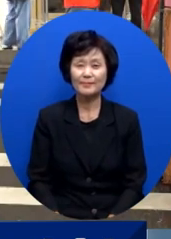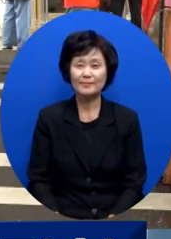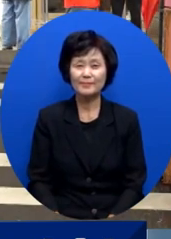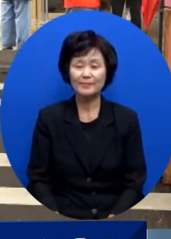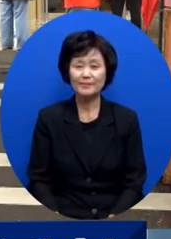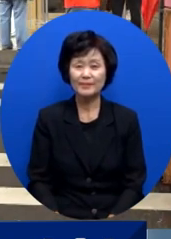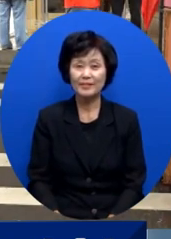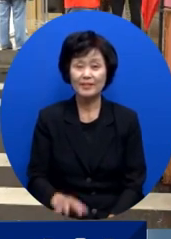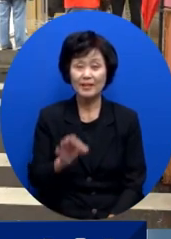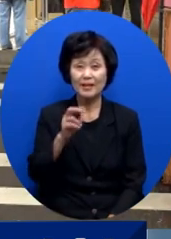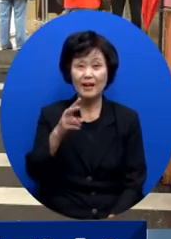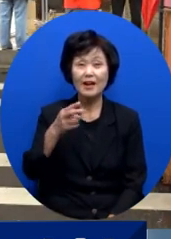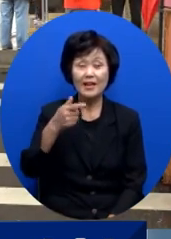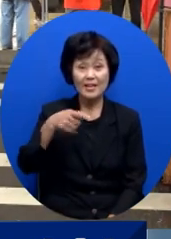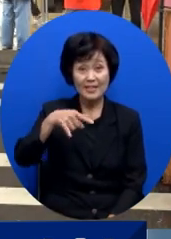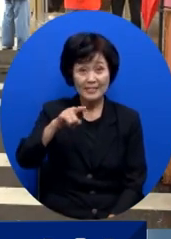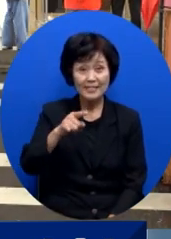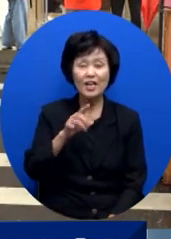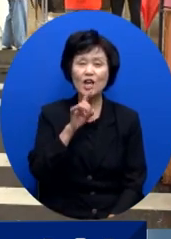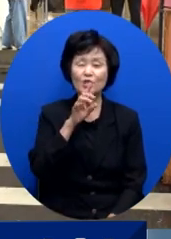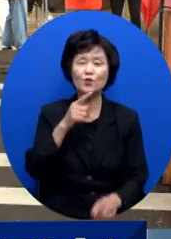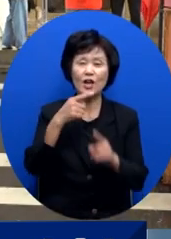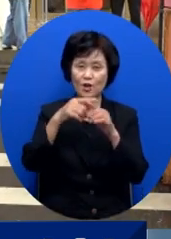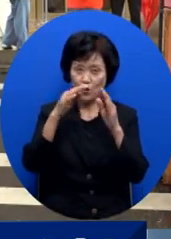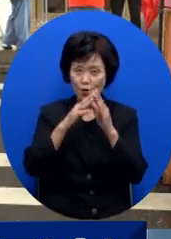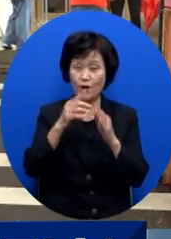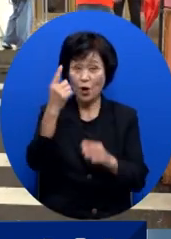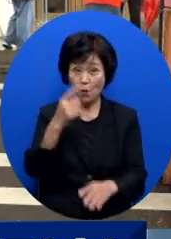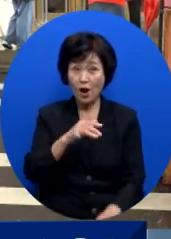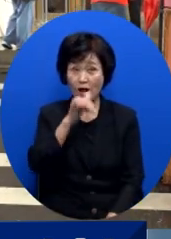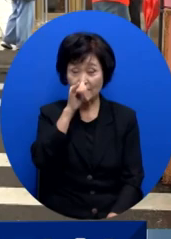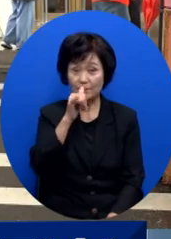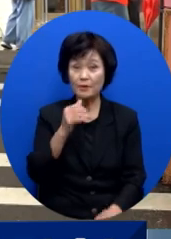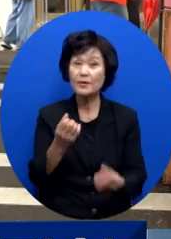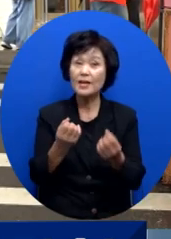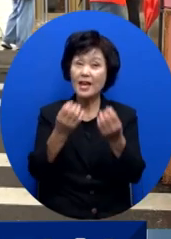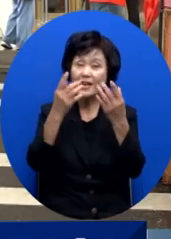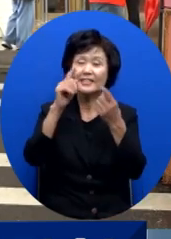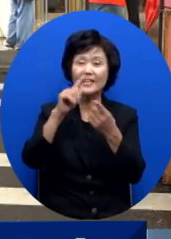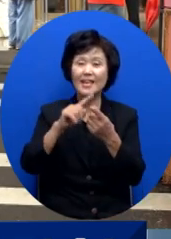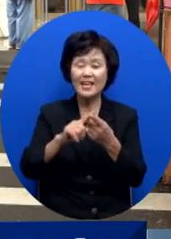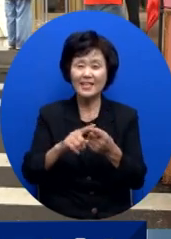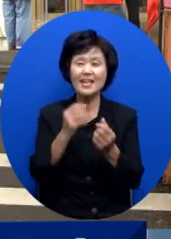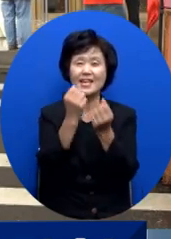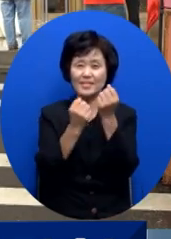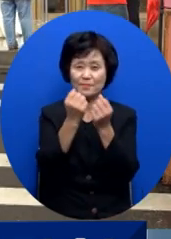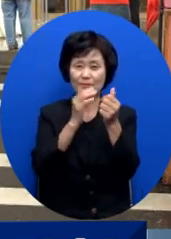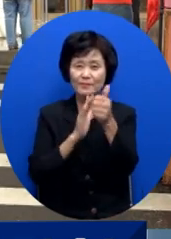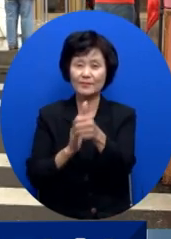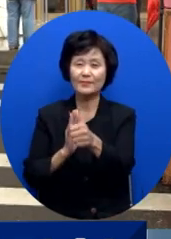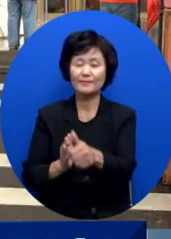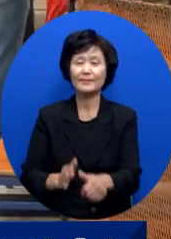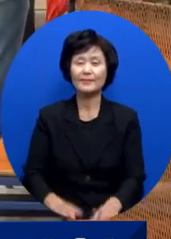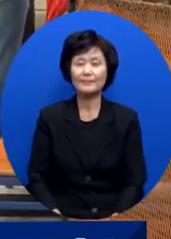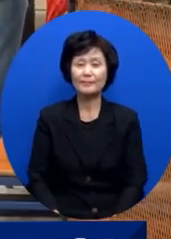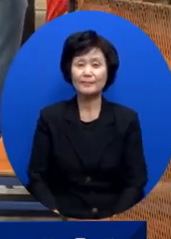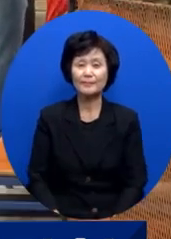네, 연세 중앙교회에 나와 있습니다. 네, 이번 축제가 어떤 행사인지 소개해 주시죠.